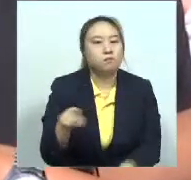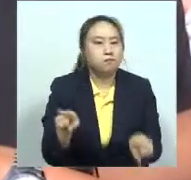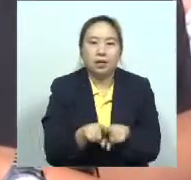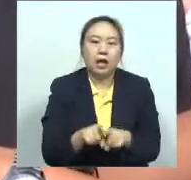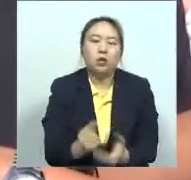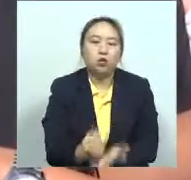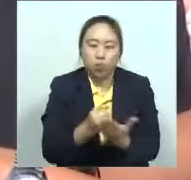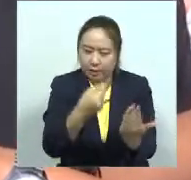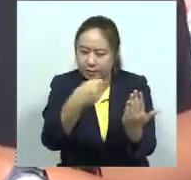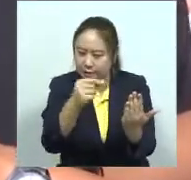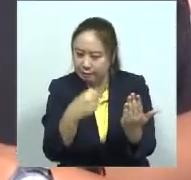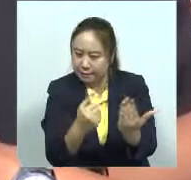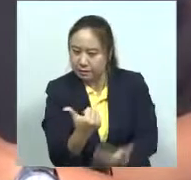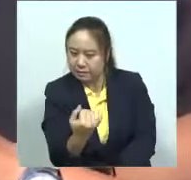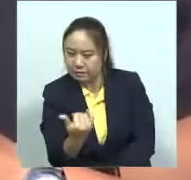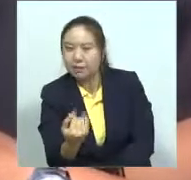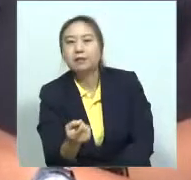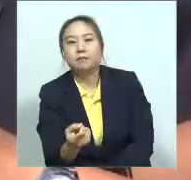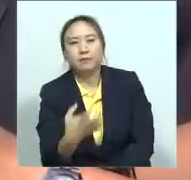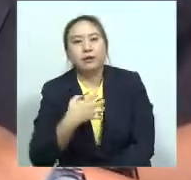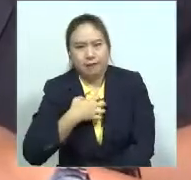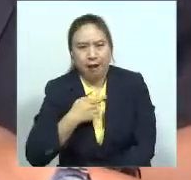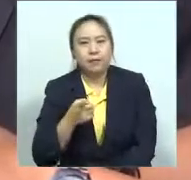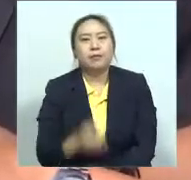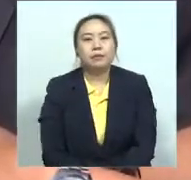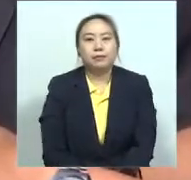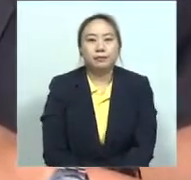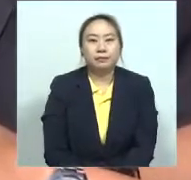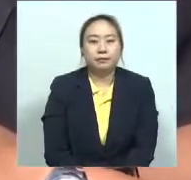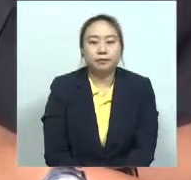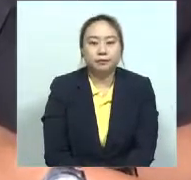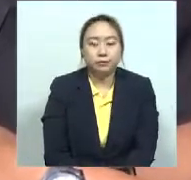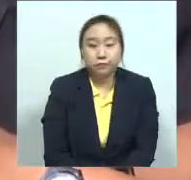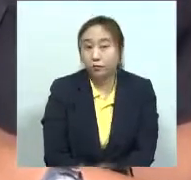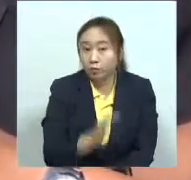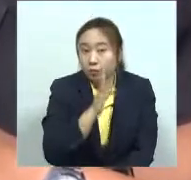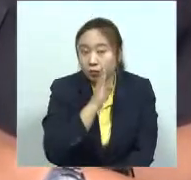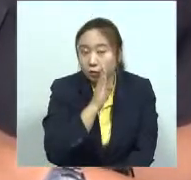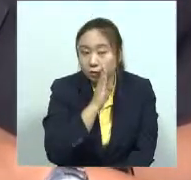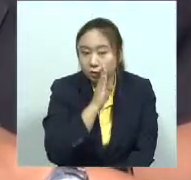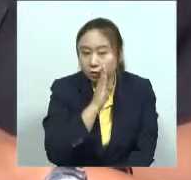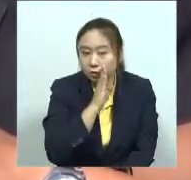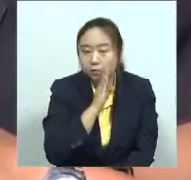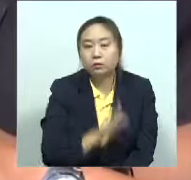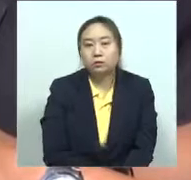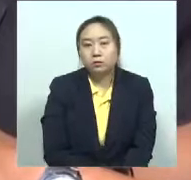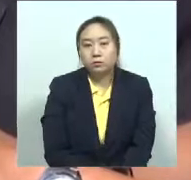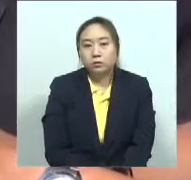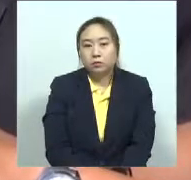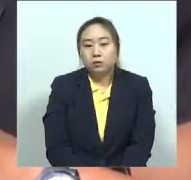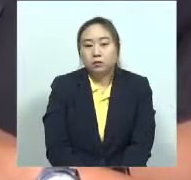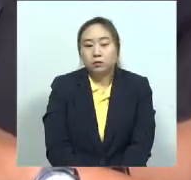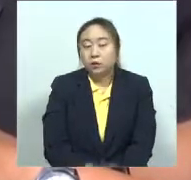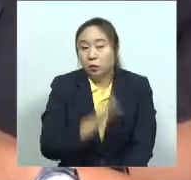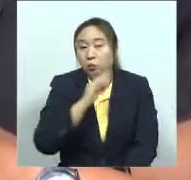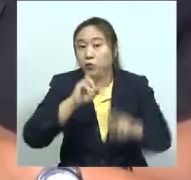เช็คอีกระดับหนึ่งนะครับก็อยากให้มีนะครับส่วนว่าถ้ามีการสอบส